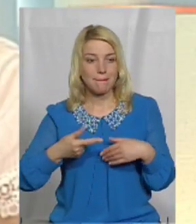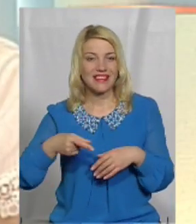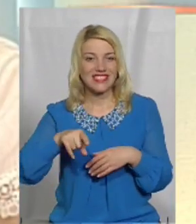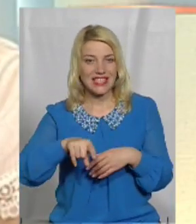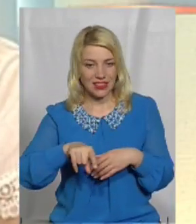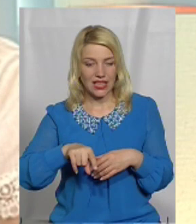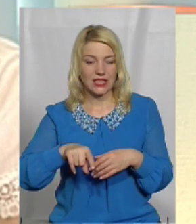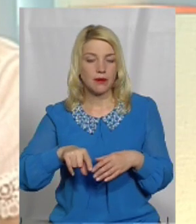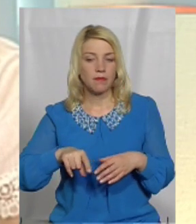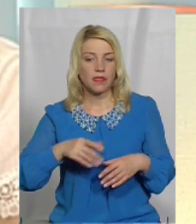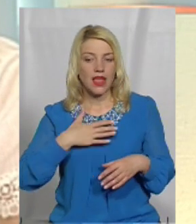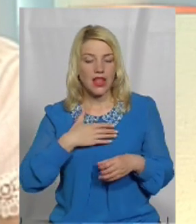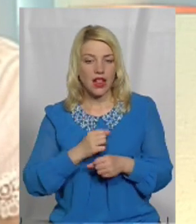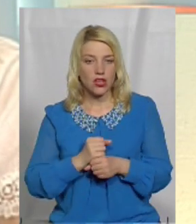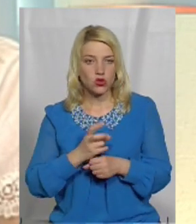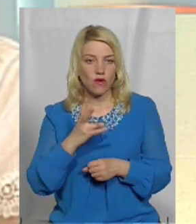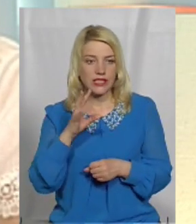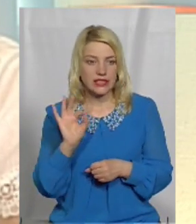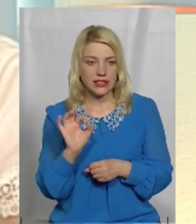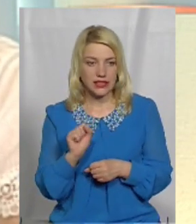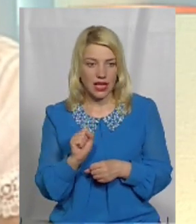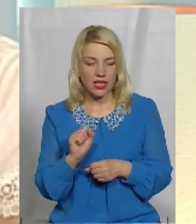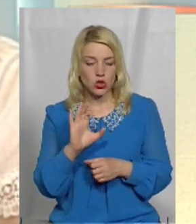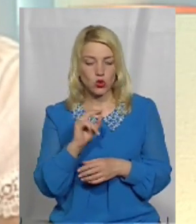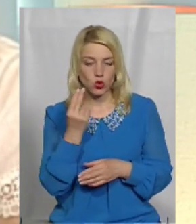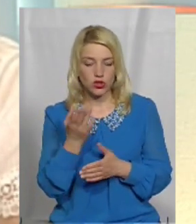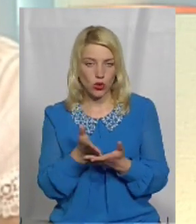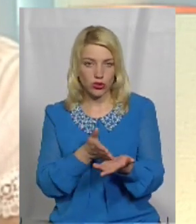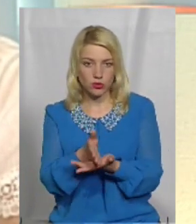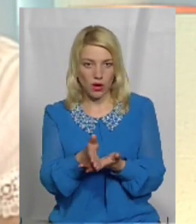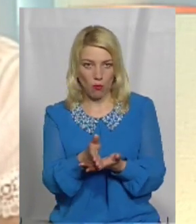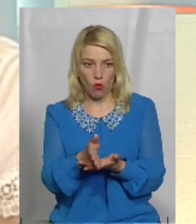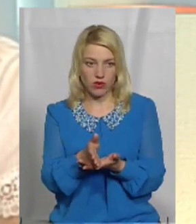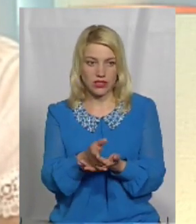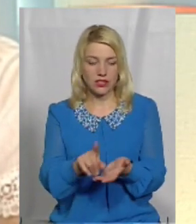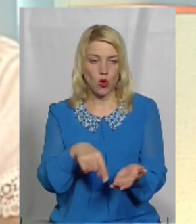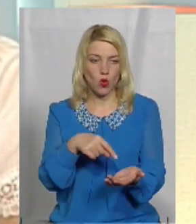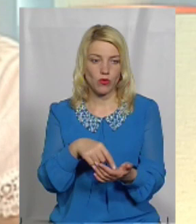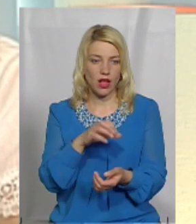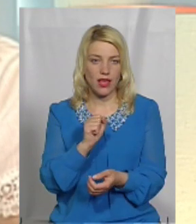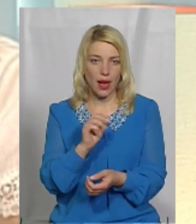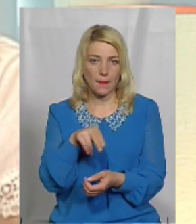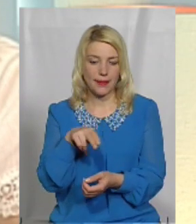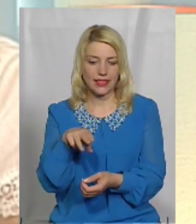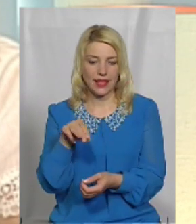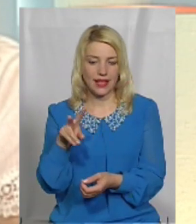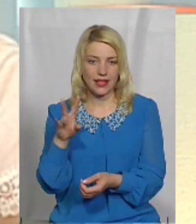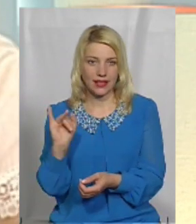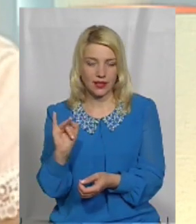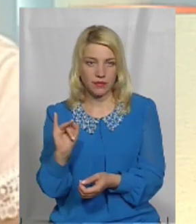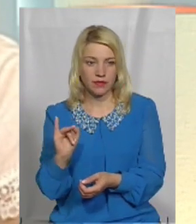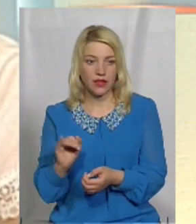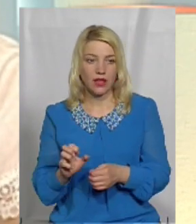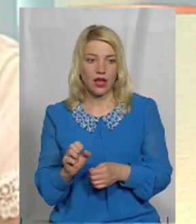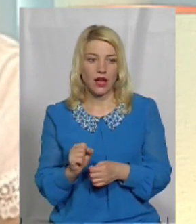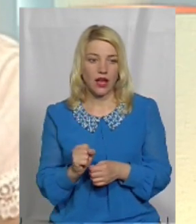таки налаштовані більше на соціальну спрямованість комунальній аптеки, а